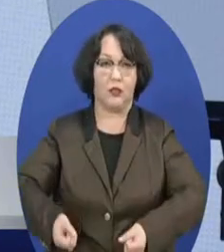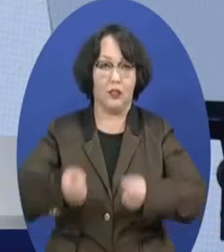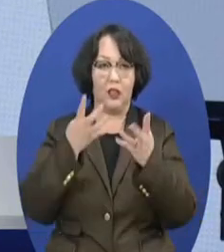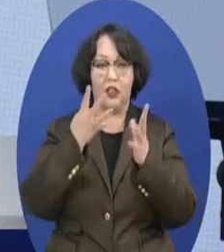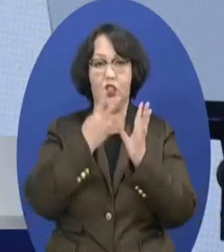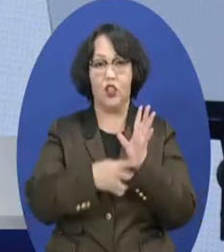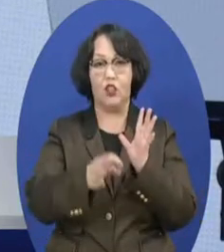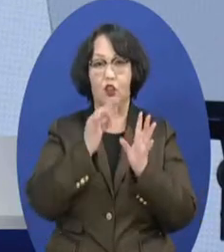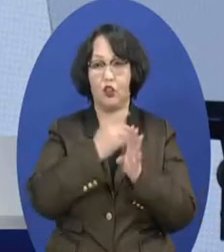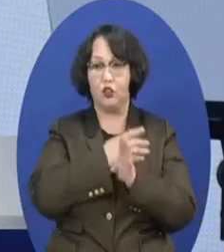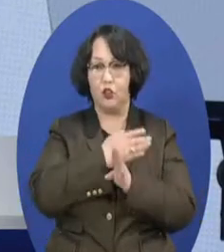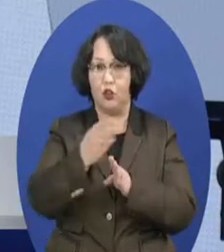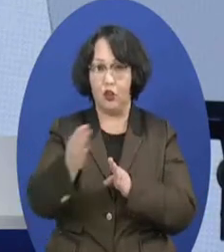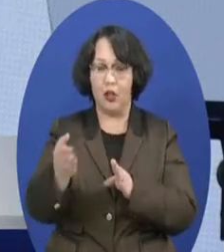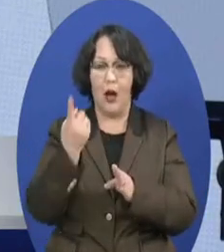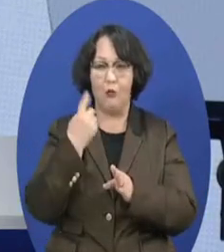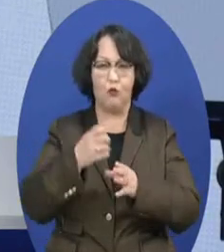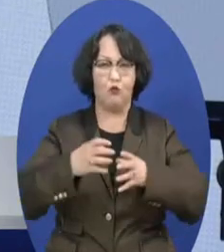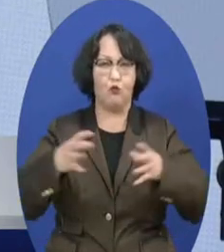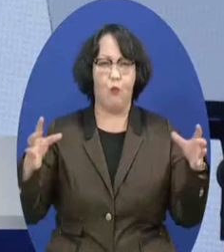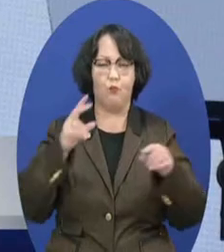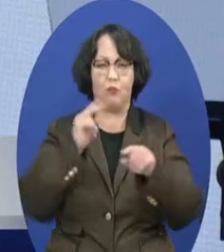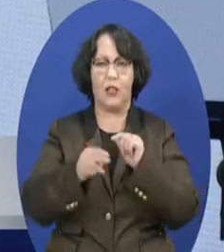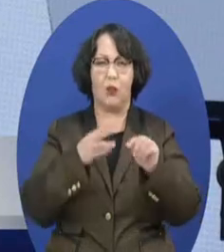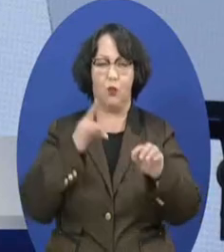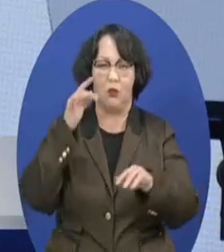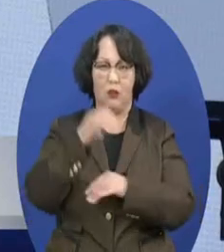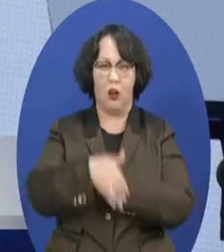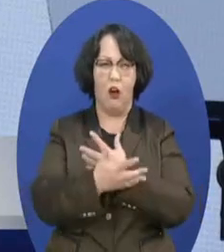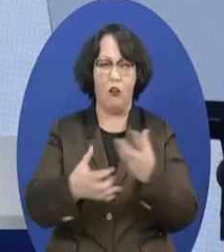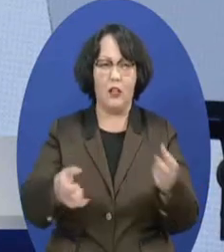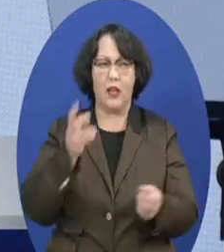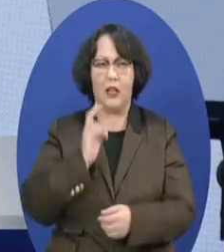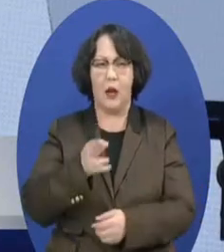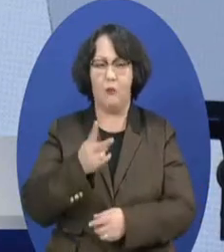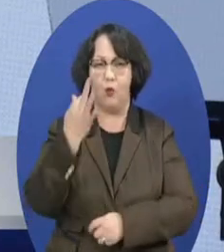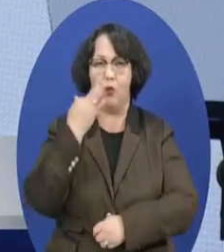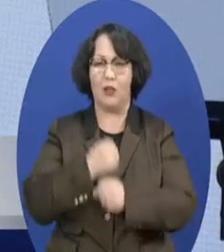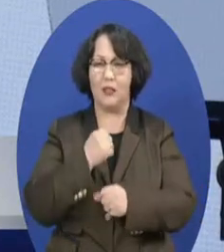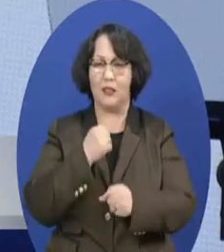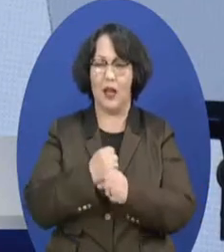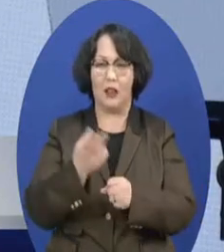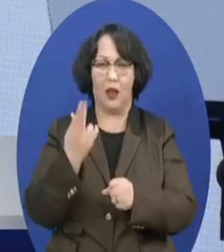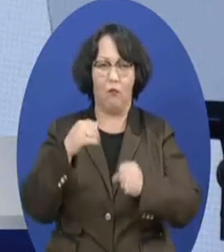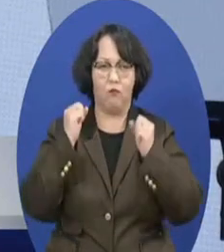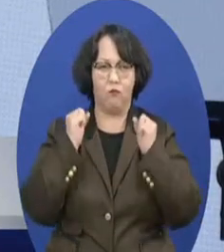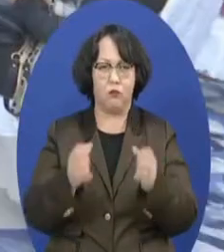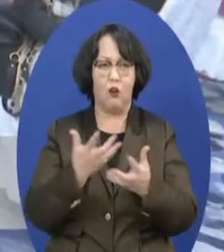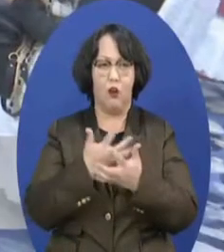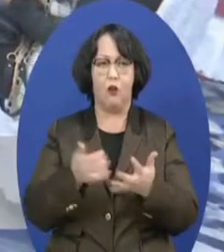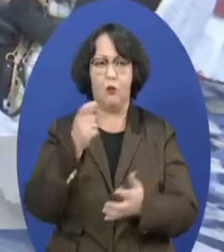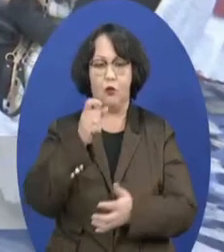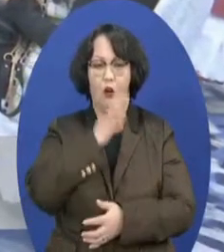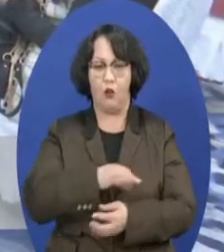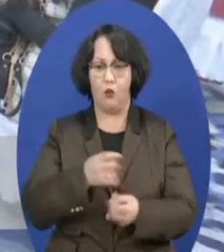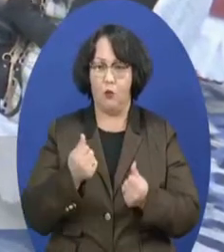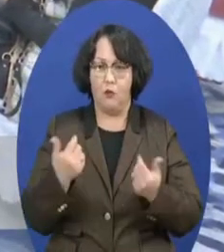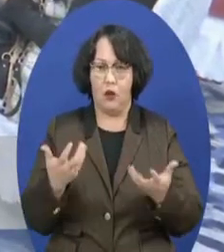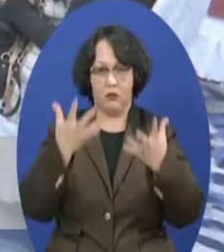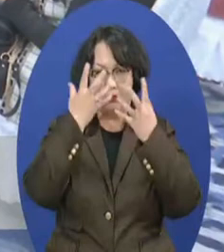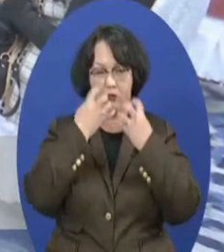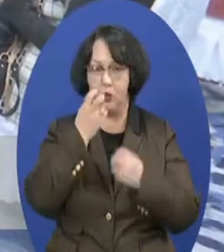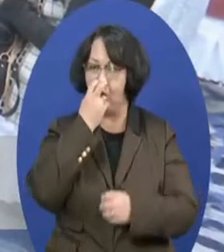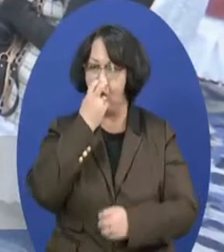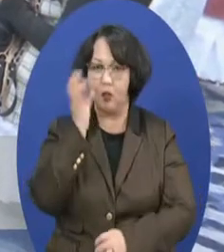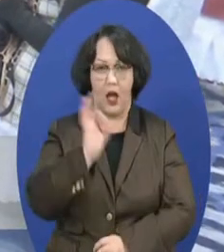хойш хамгийн том сорилттойгоо тулгараад байгаа. Ингэж олон компани үйл ажиллагаа зогсоож ингэж олон хүн орлогогүй болоогүй.